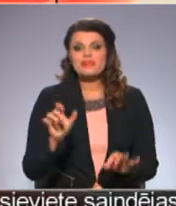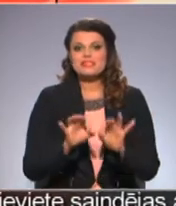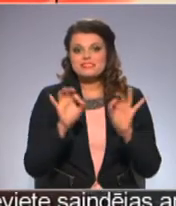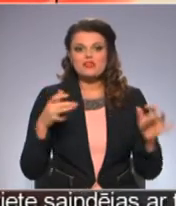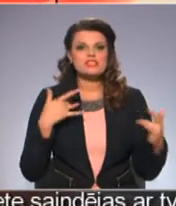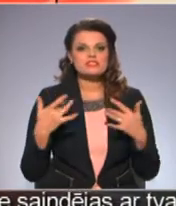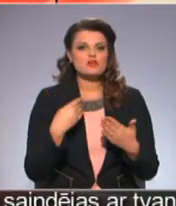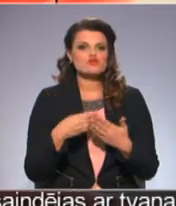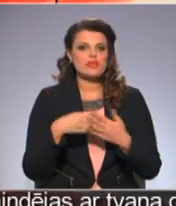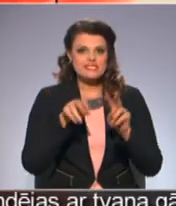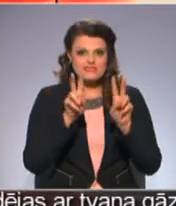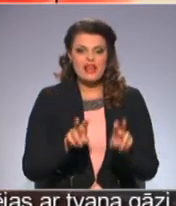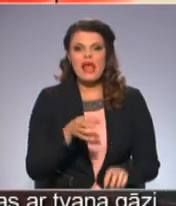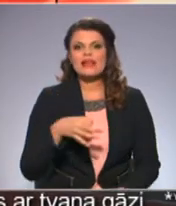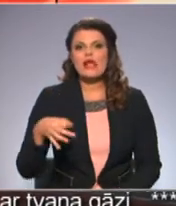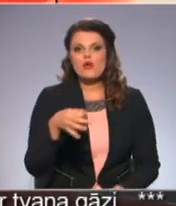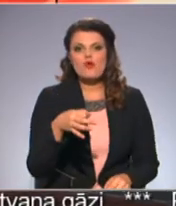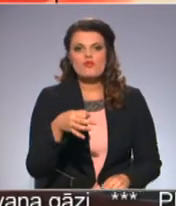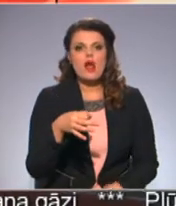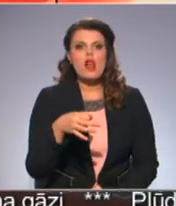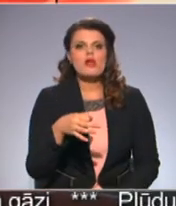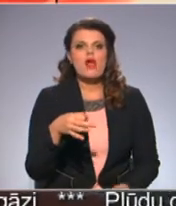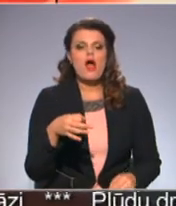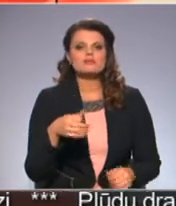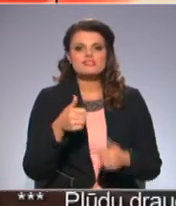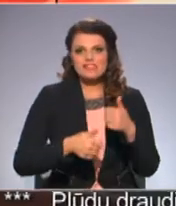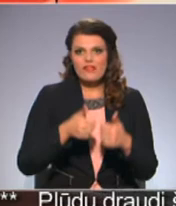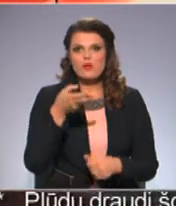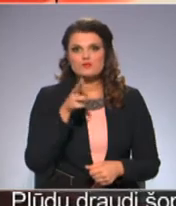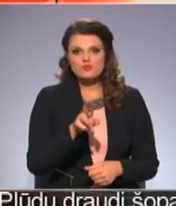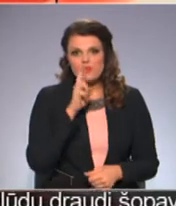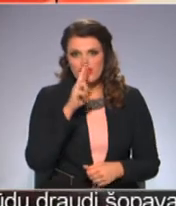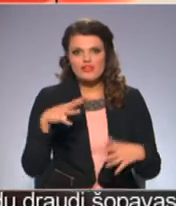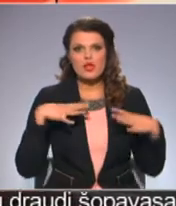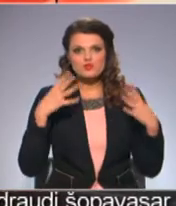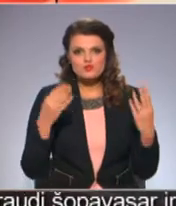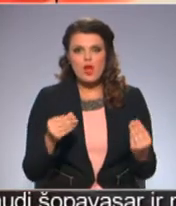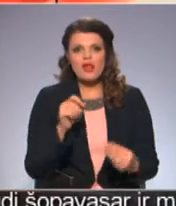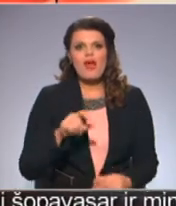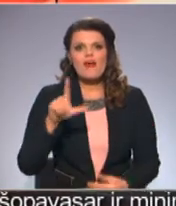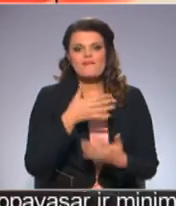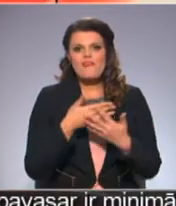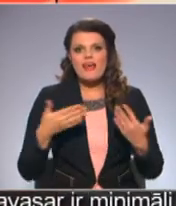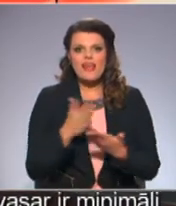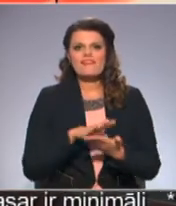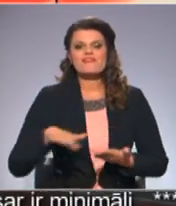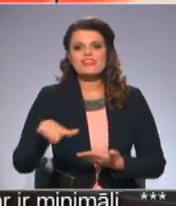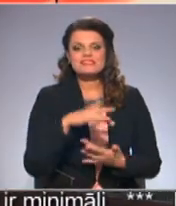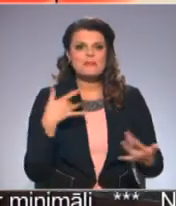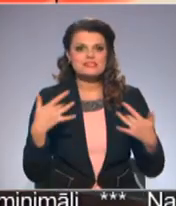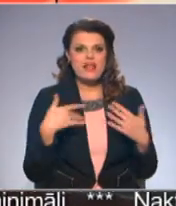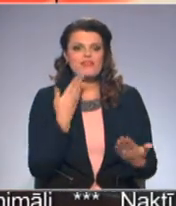izrāžu izvērtēšana reģionālajās skatēs un nedēļas nogalē vairāki Vidzemes amatieru teātri savu aizvadītā gada veikumu žūrijai